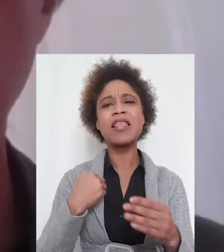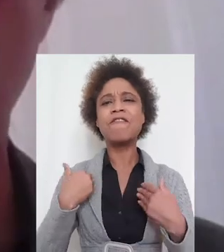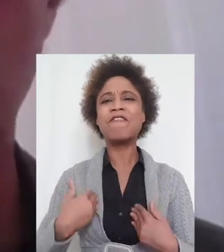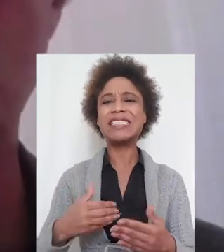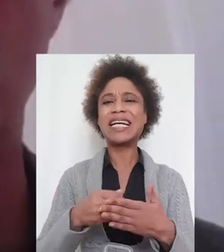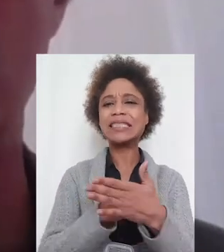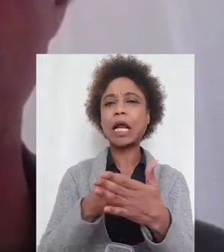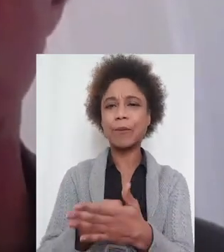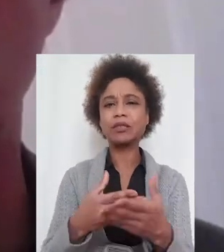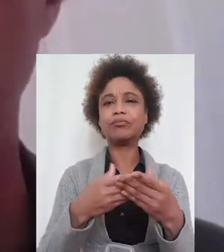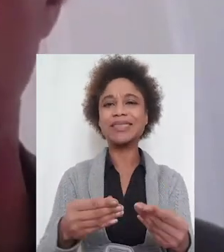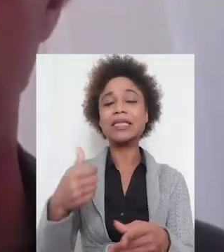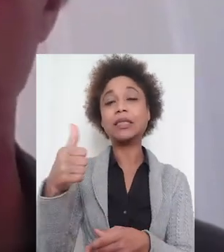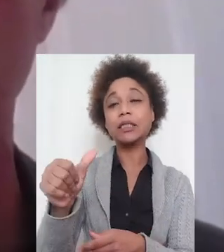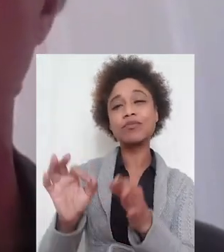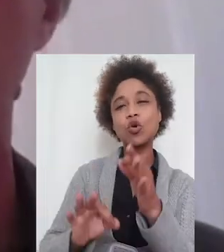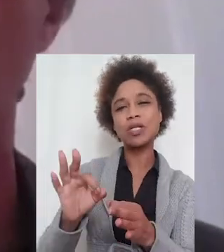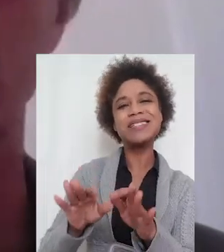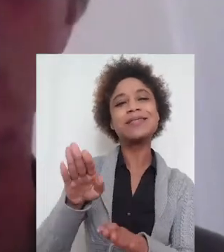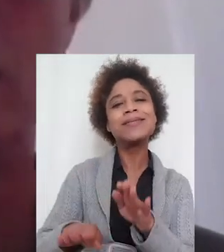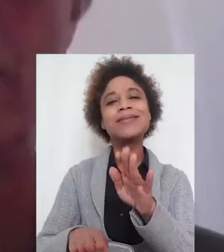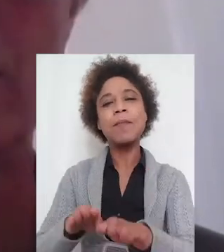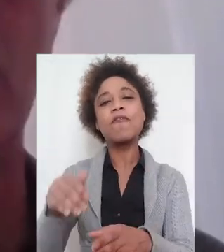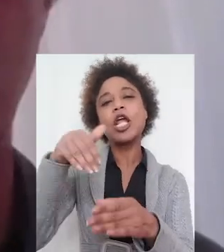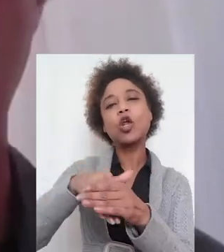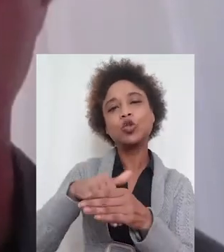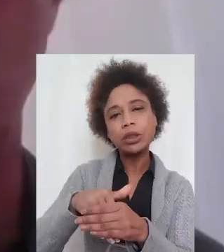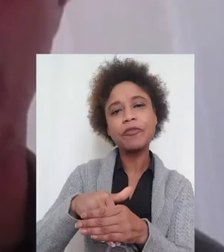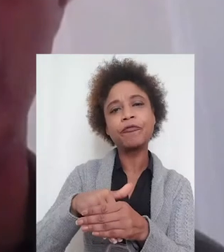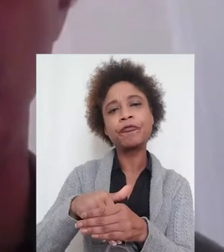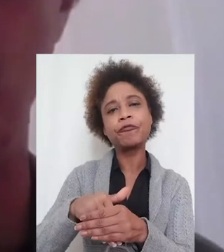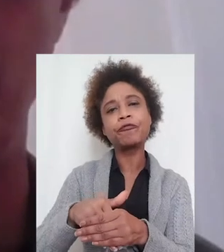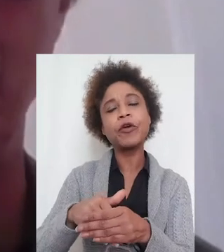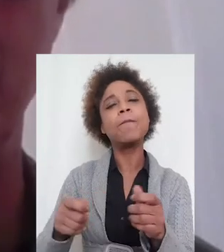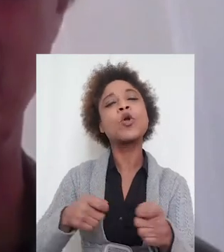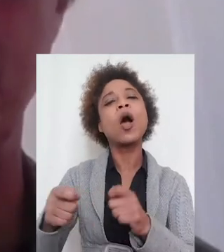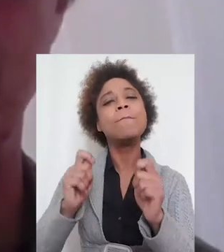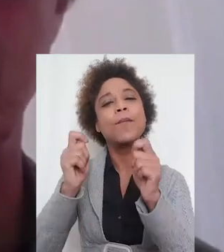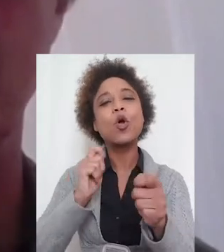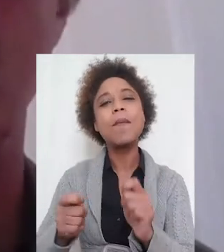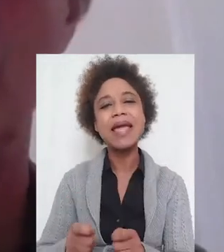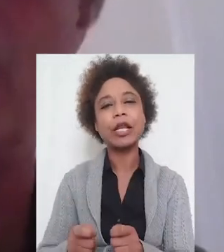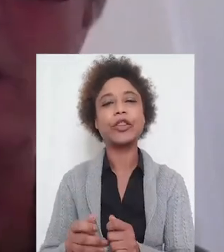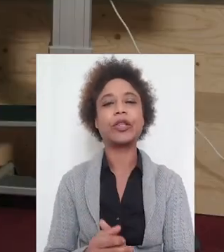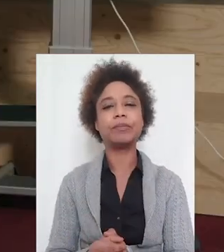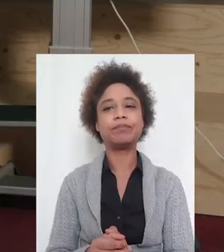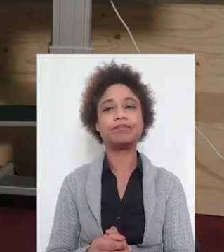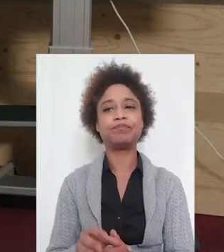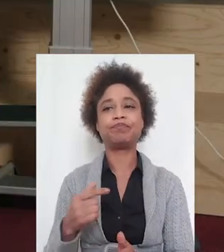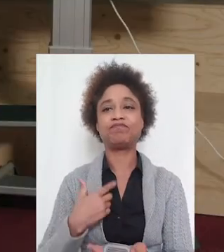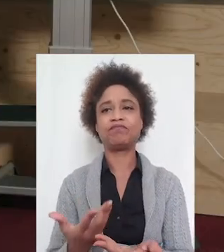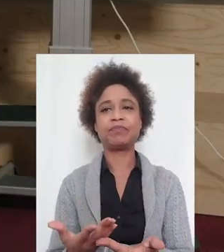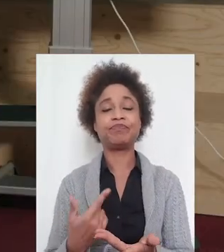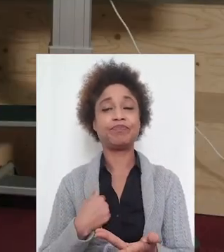en 60% geeft aan stappen te hebben gezet om inclusiever te gaan programmeren. Het is weliswaar